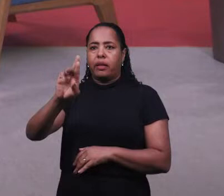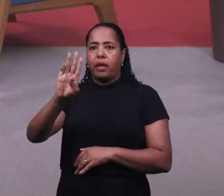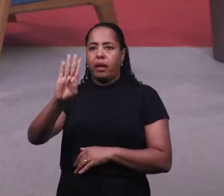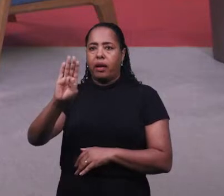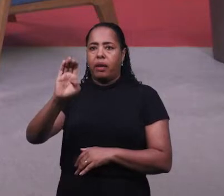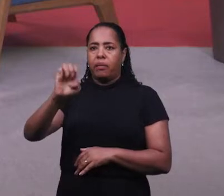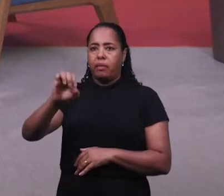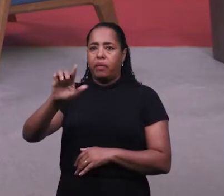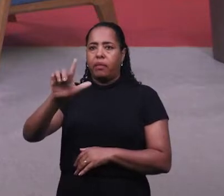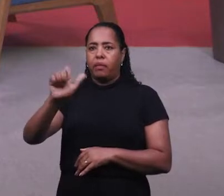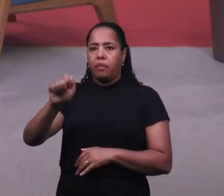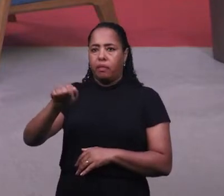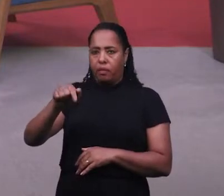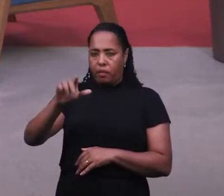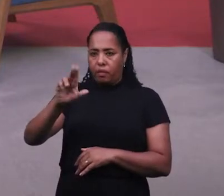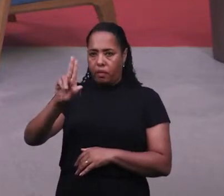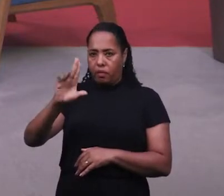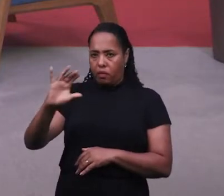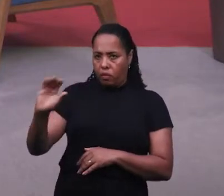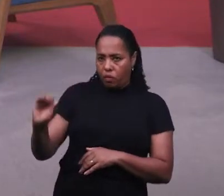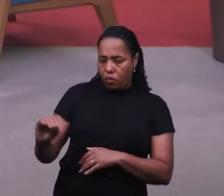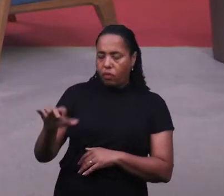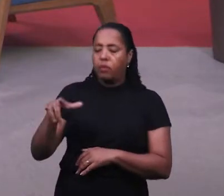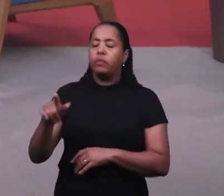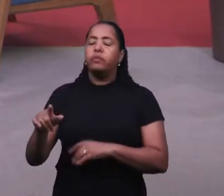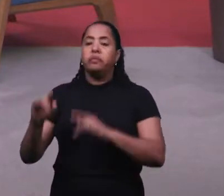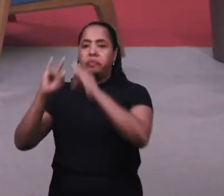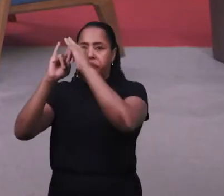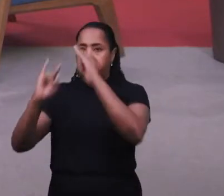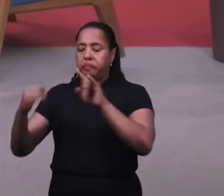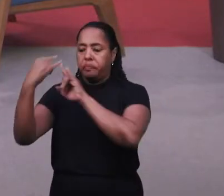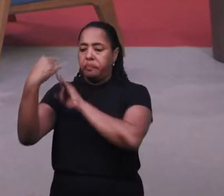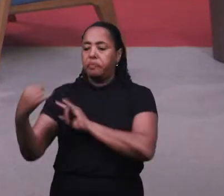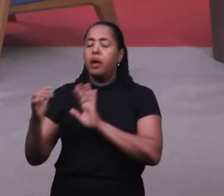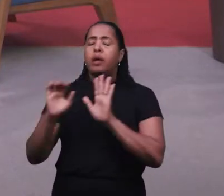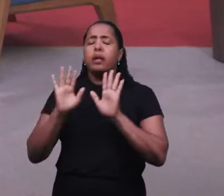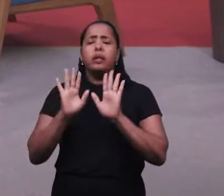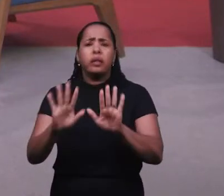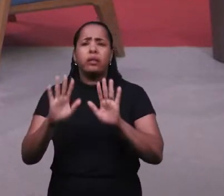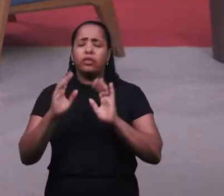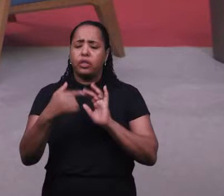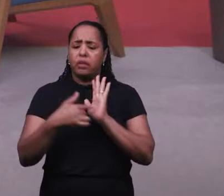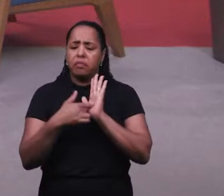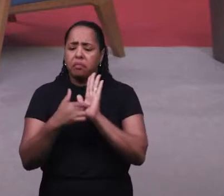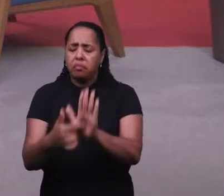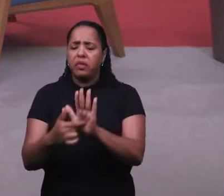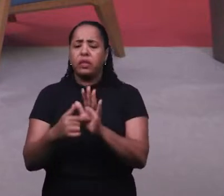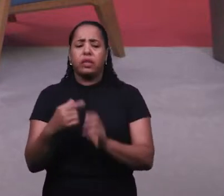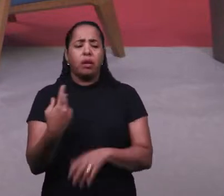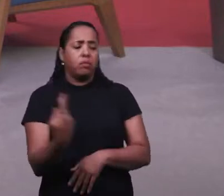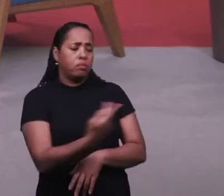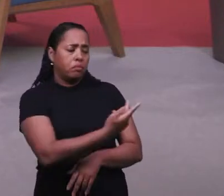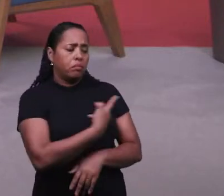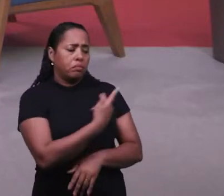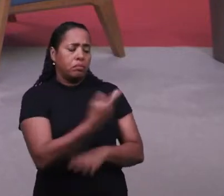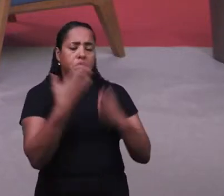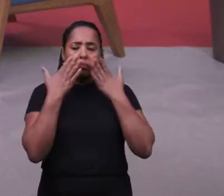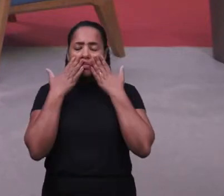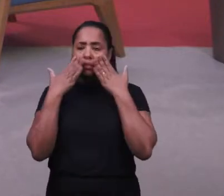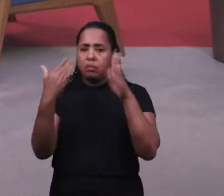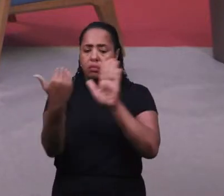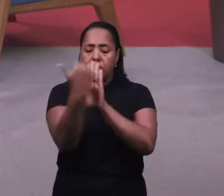aborde toujours, c'est intéressant comme la manière comme le Saint-Esprit fait les choses, n'est-ce pas? Nous avons déjà